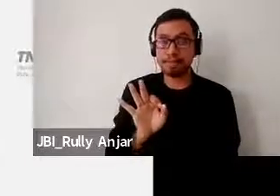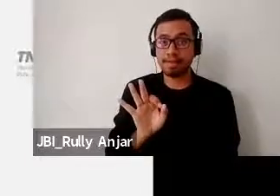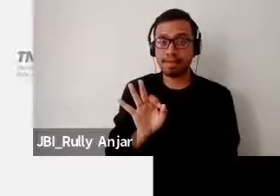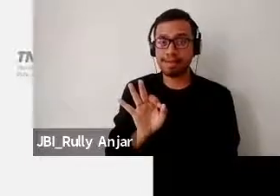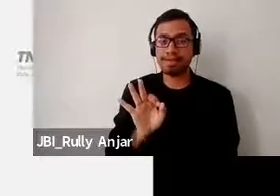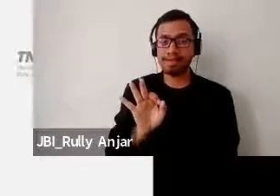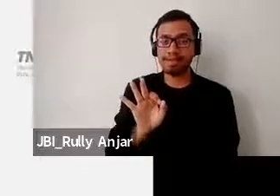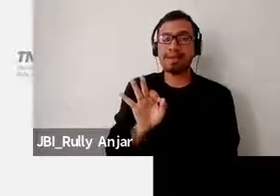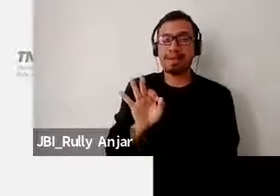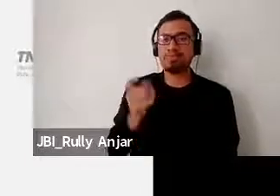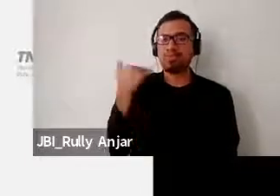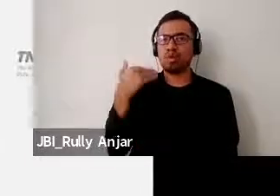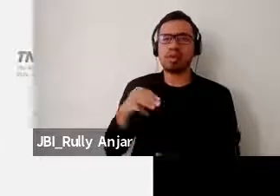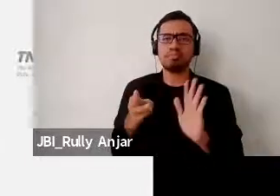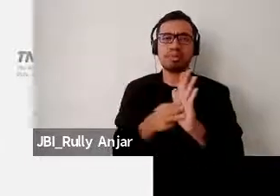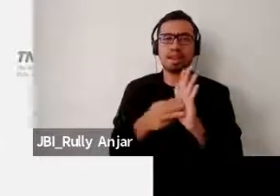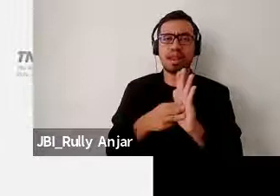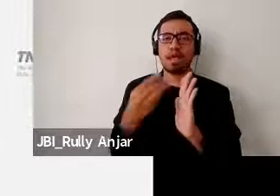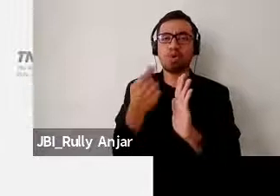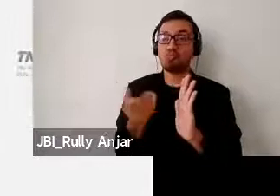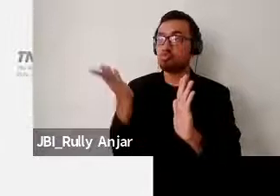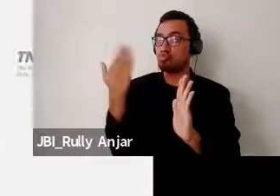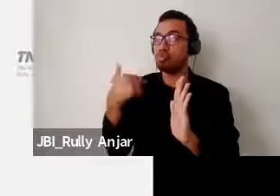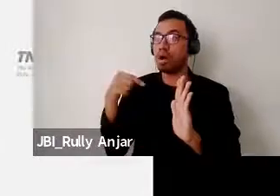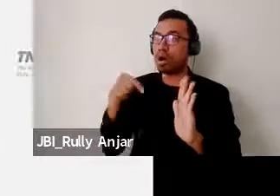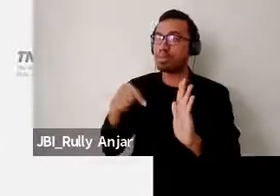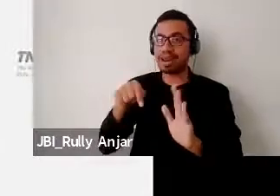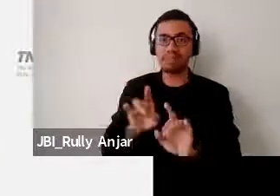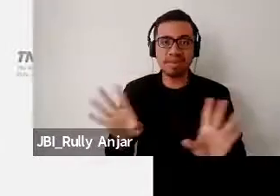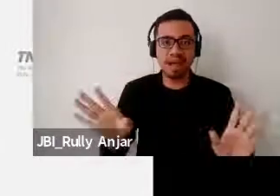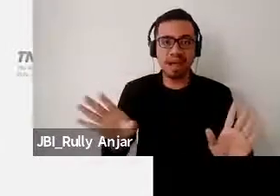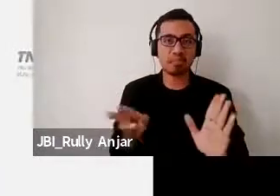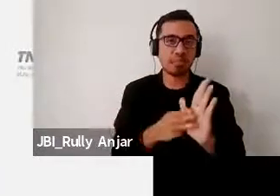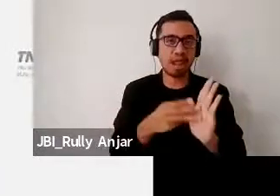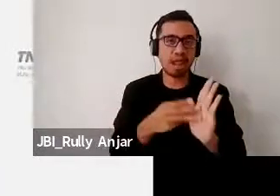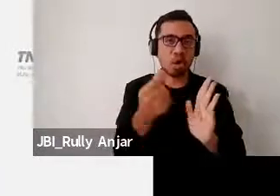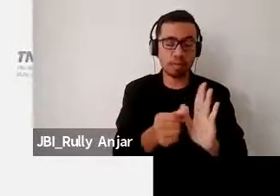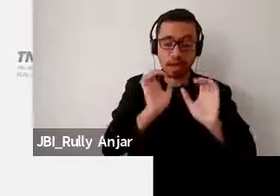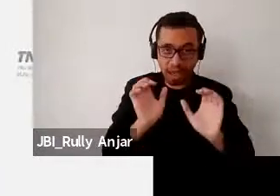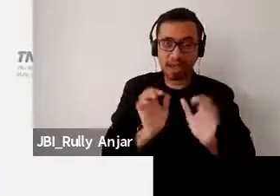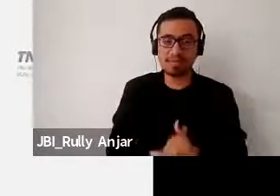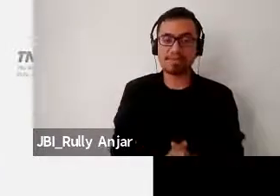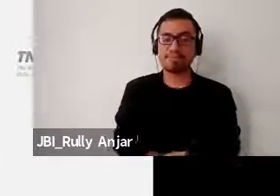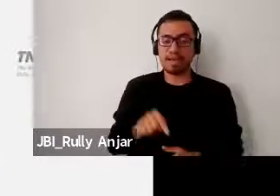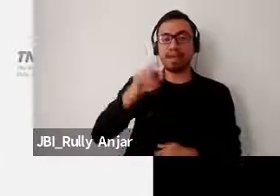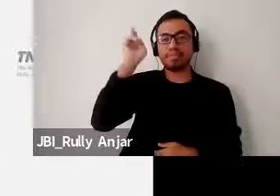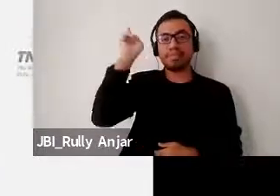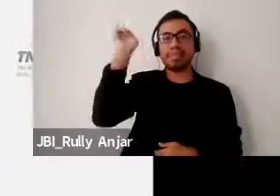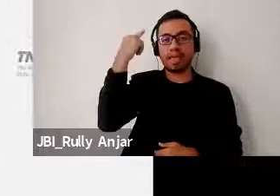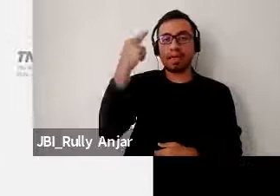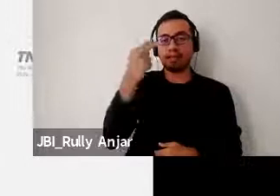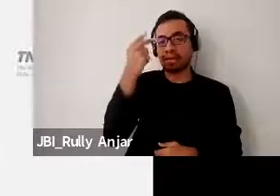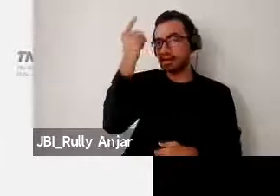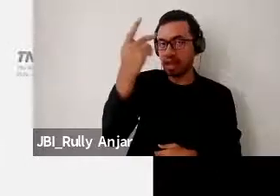seperti pandemi ini. Jadi memang pemerintah saat ini tengah merencanakan untuk reformasi sistem perlindungan sosial ke